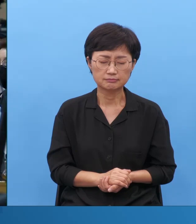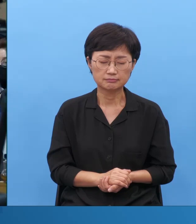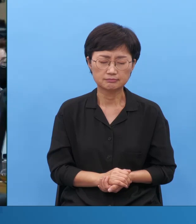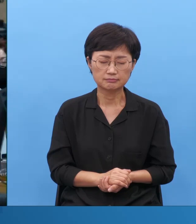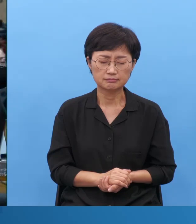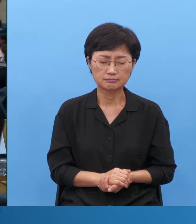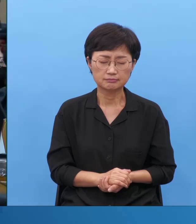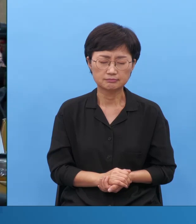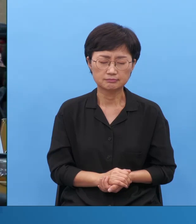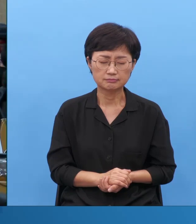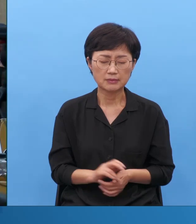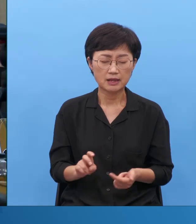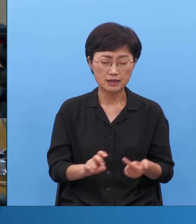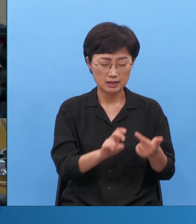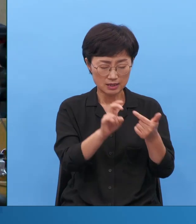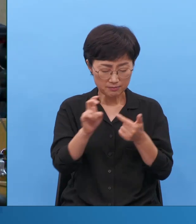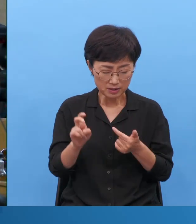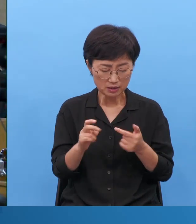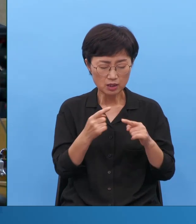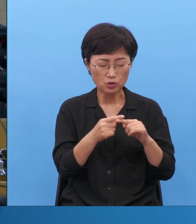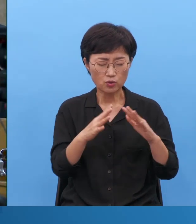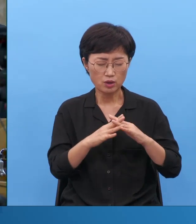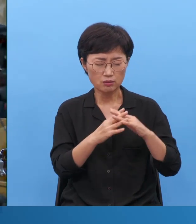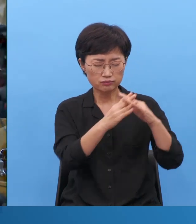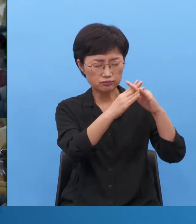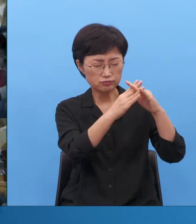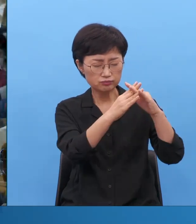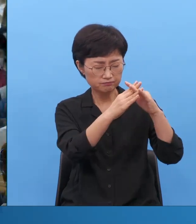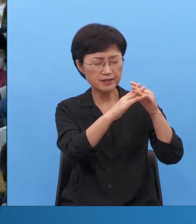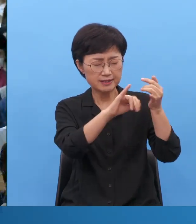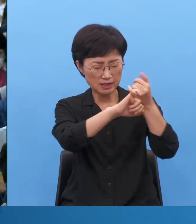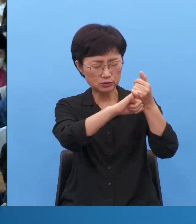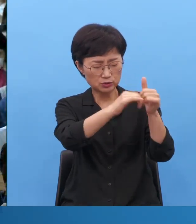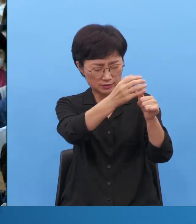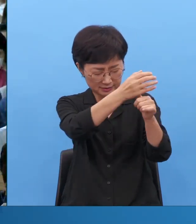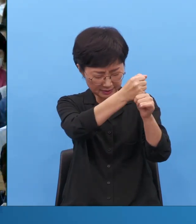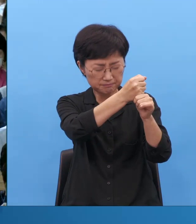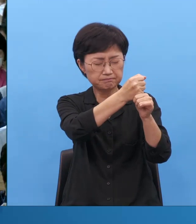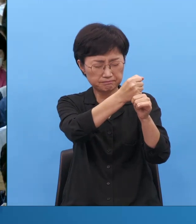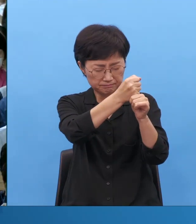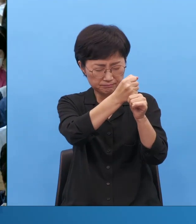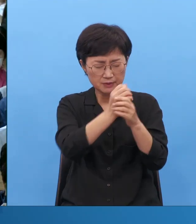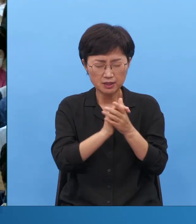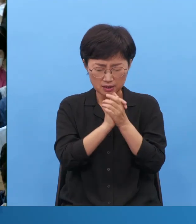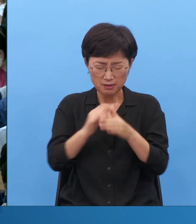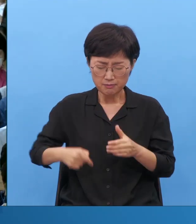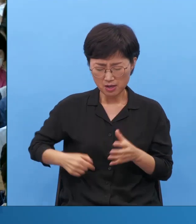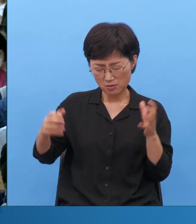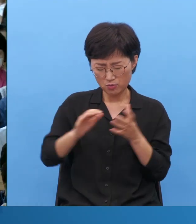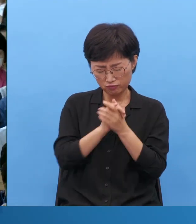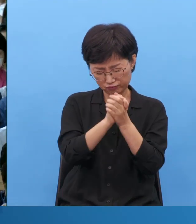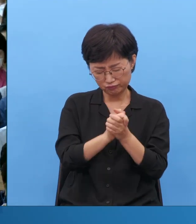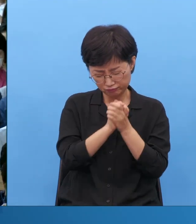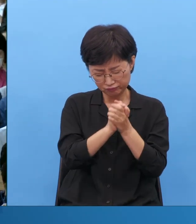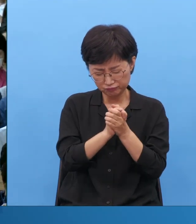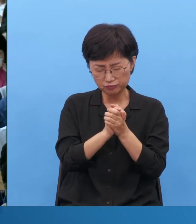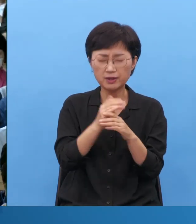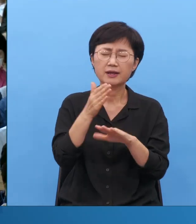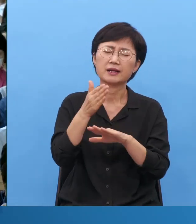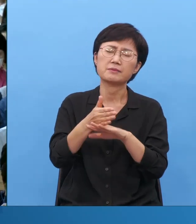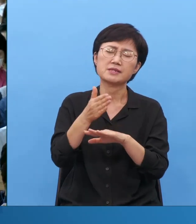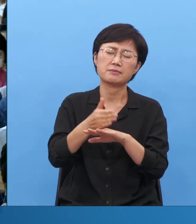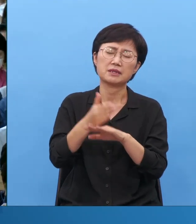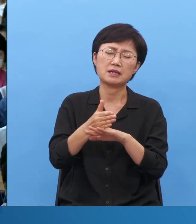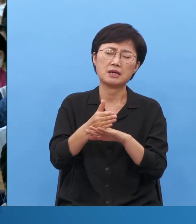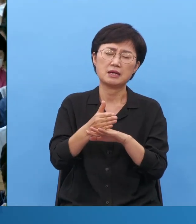courtyards. 임마누엘 성전 건축을 언약으로 붙잡고 전 성도가 기도하며 응답 누리게 하심을 감사합니다. 일생에 단 한 번뿐인